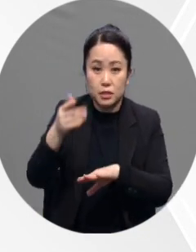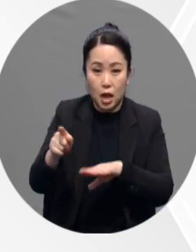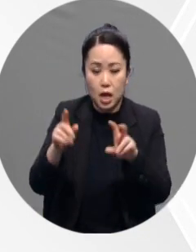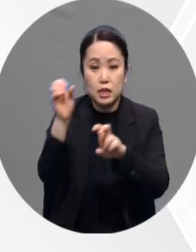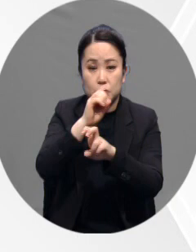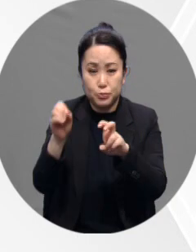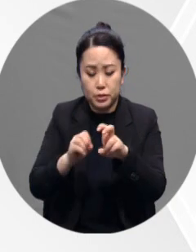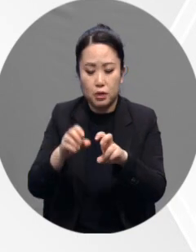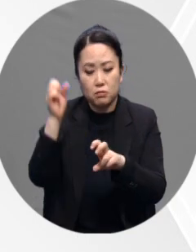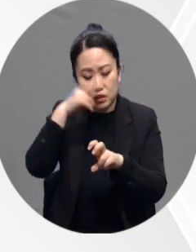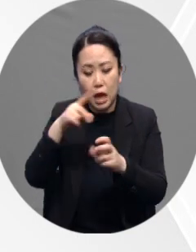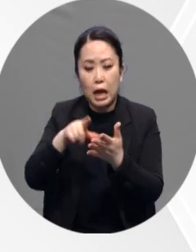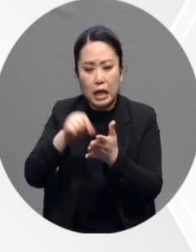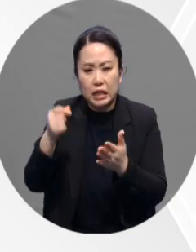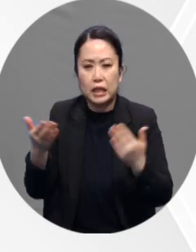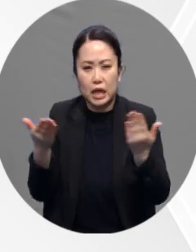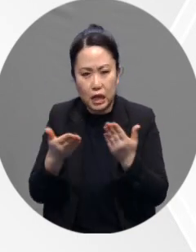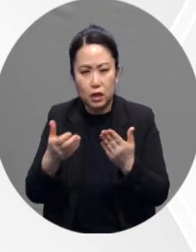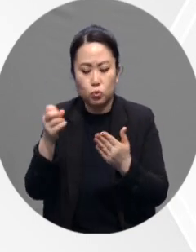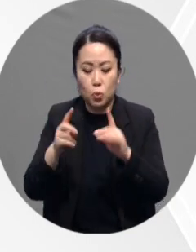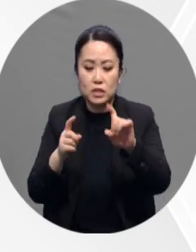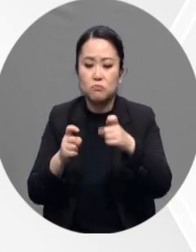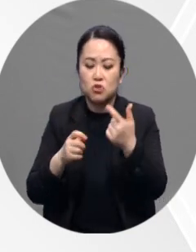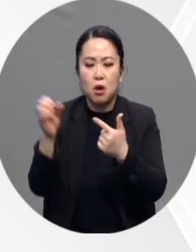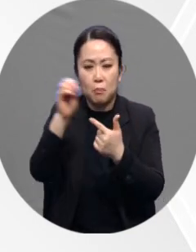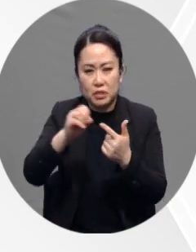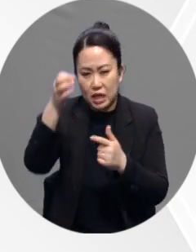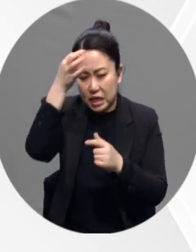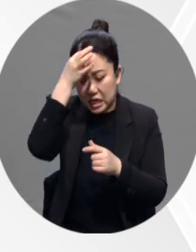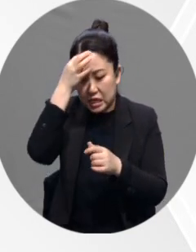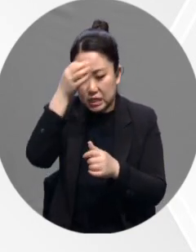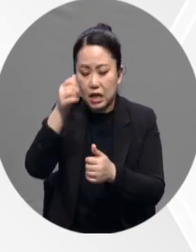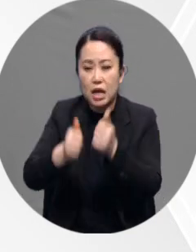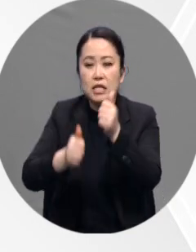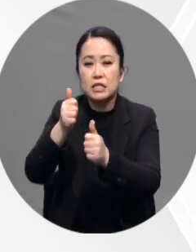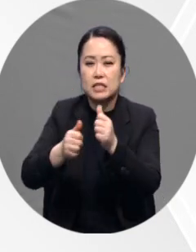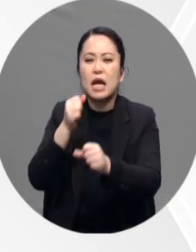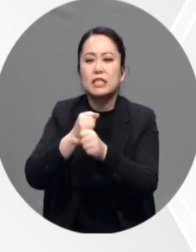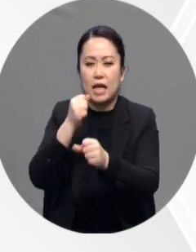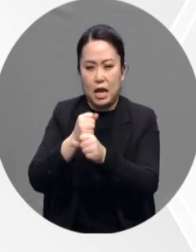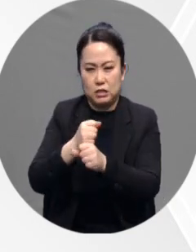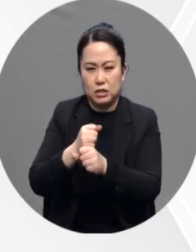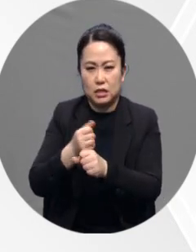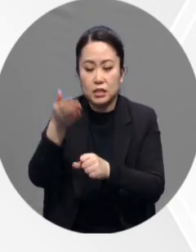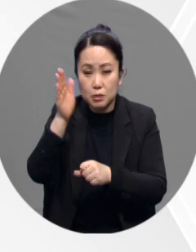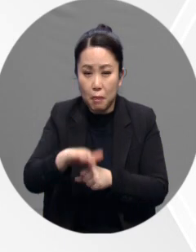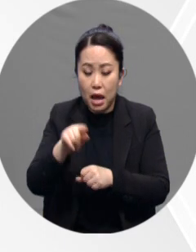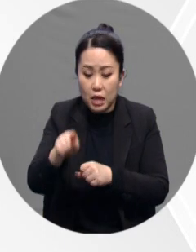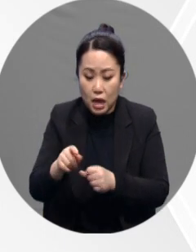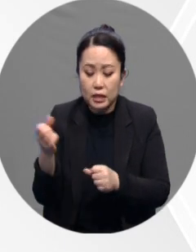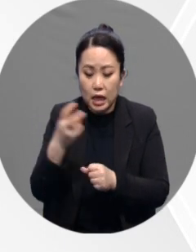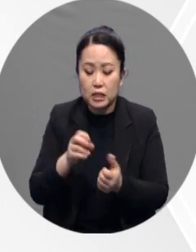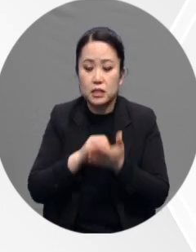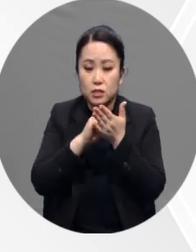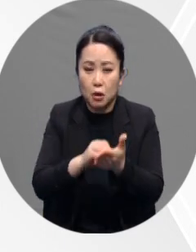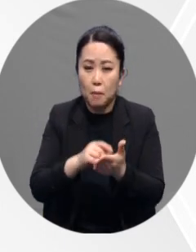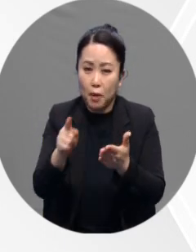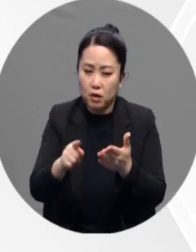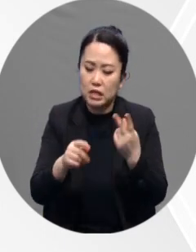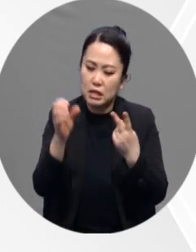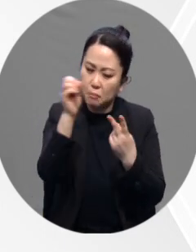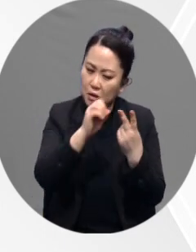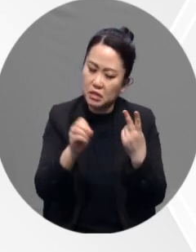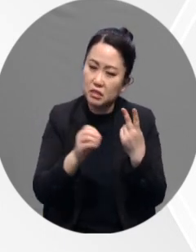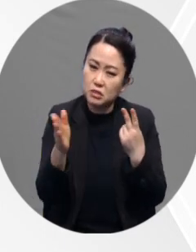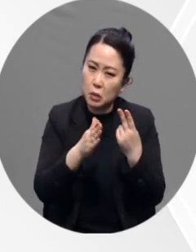20%가 단순 노무와 16%는 기능직으로 일하고 있지만 이들 직무에 재취업을 희망하는 비중은 2에서